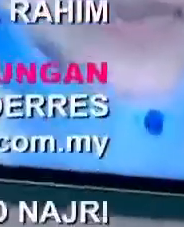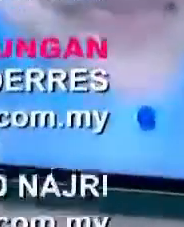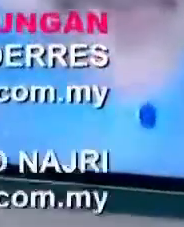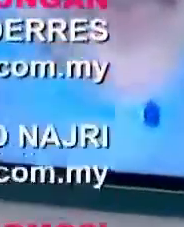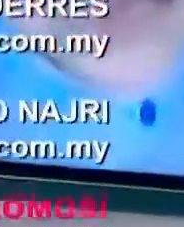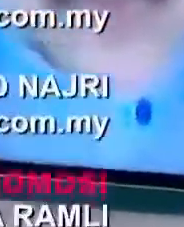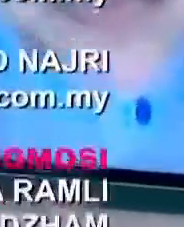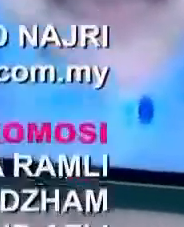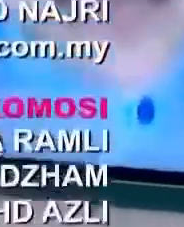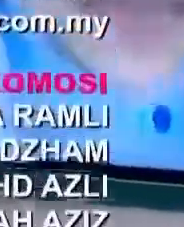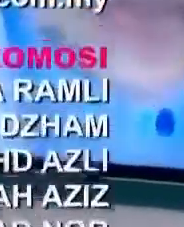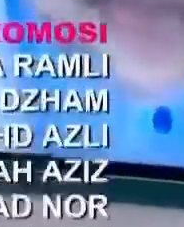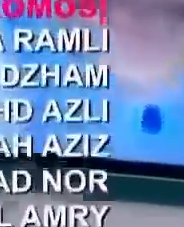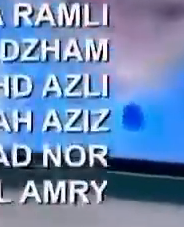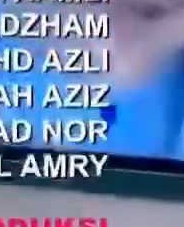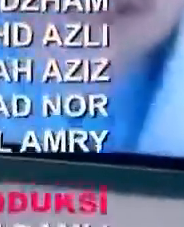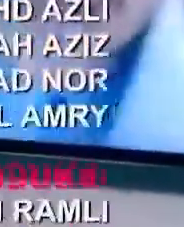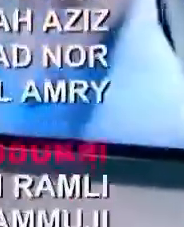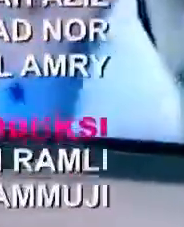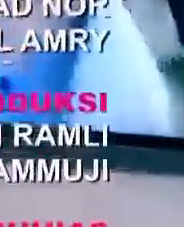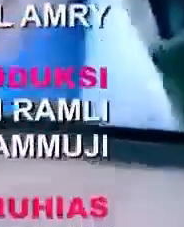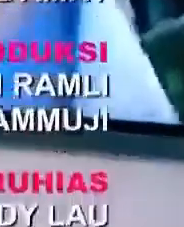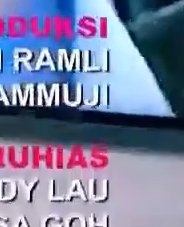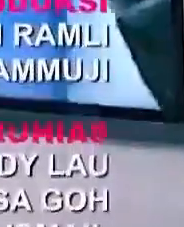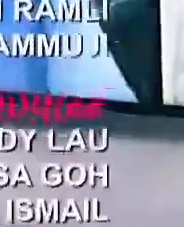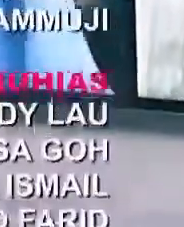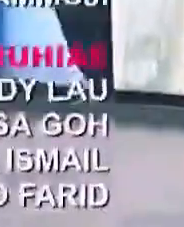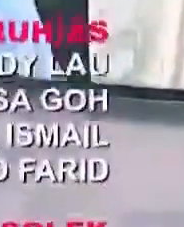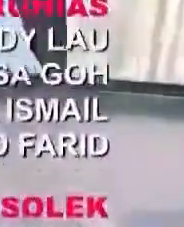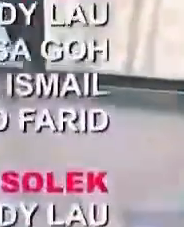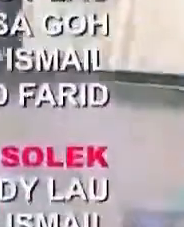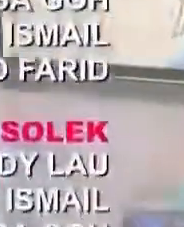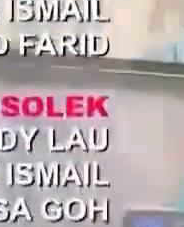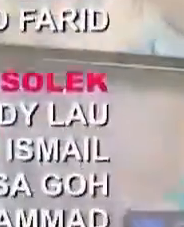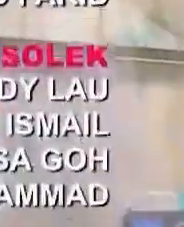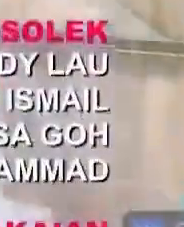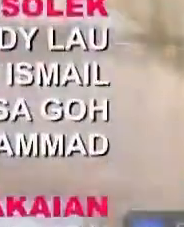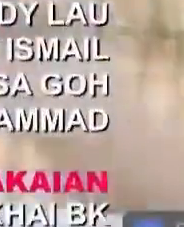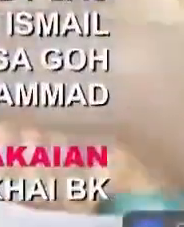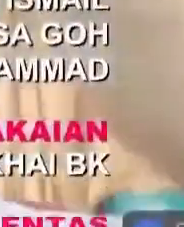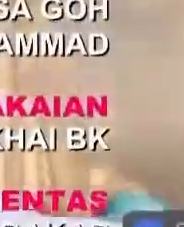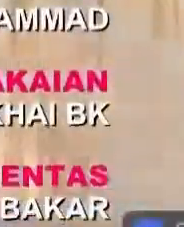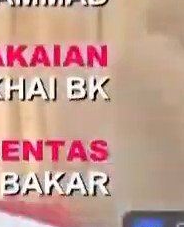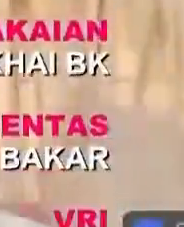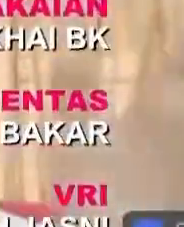Bye-bye. Bye-bye.